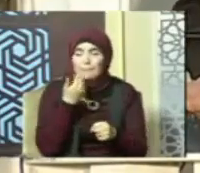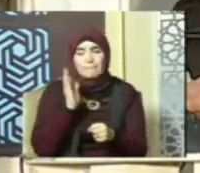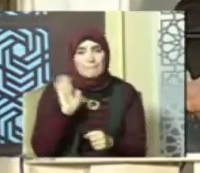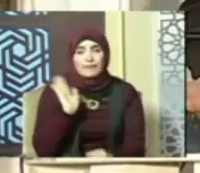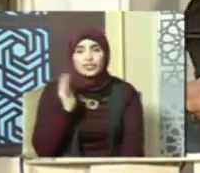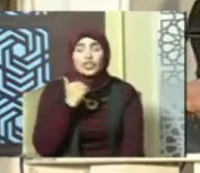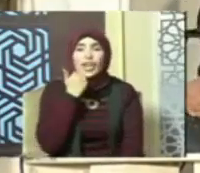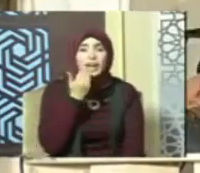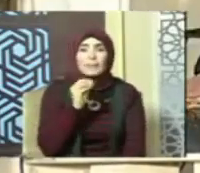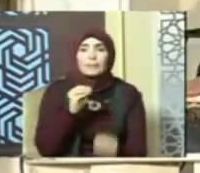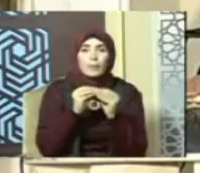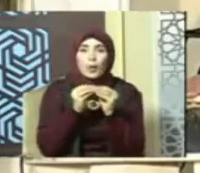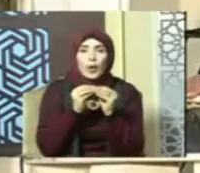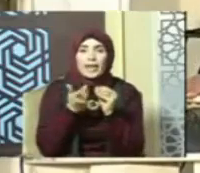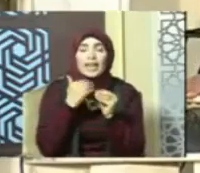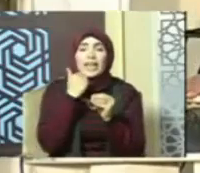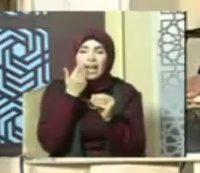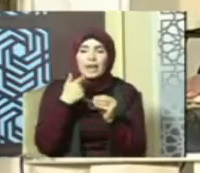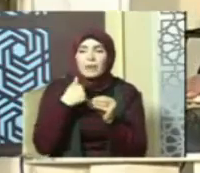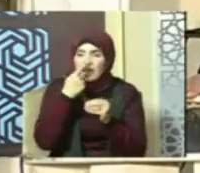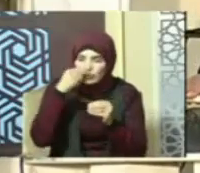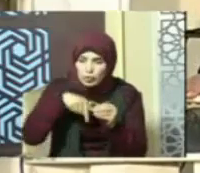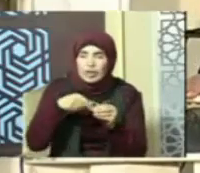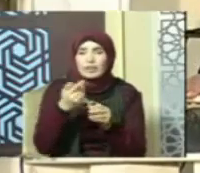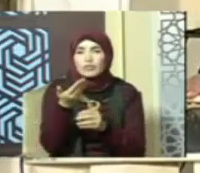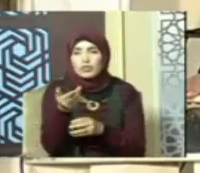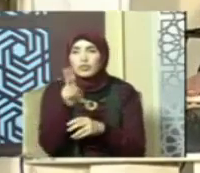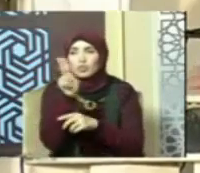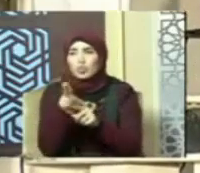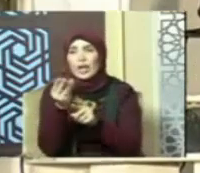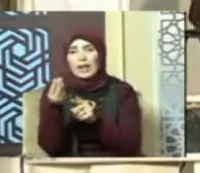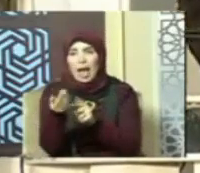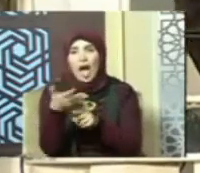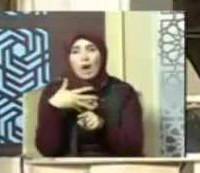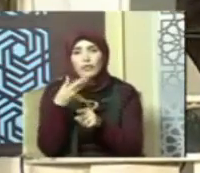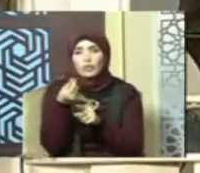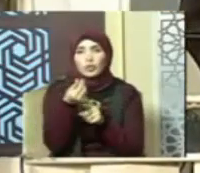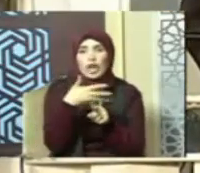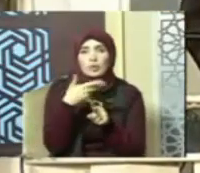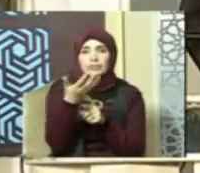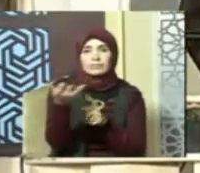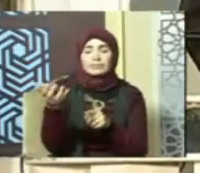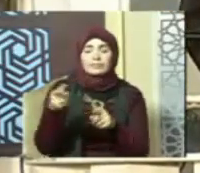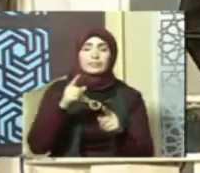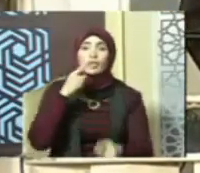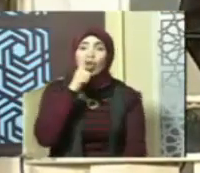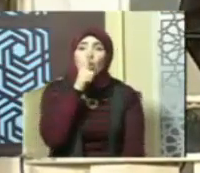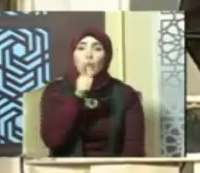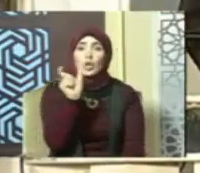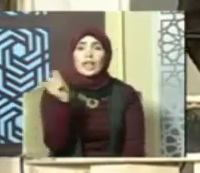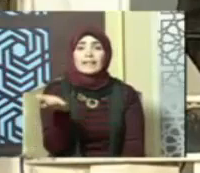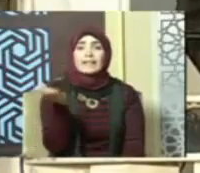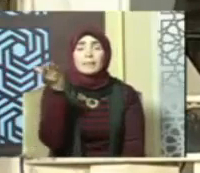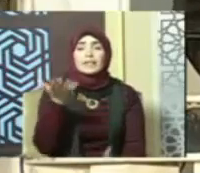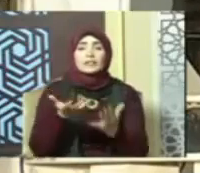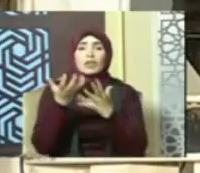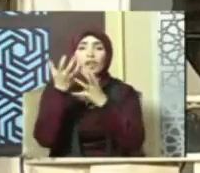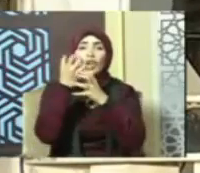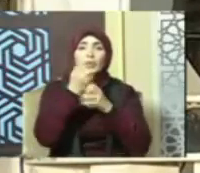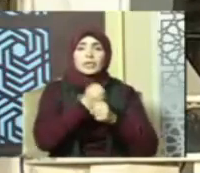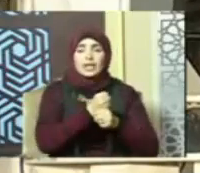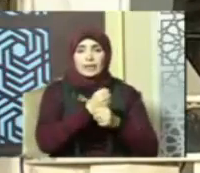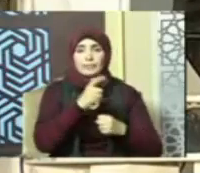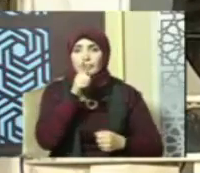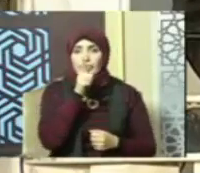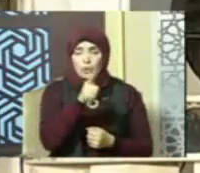السؤال. ويقول نبينا صلى الله عليه وسلم: لو توكلتم على الله حق التوكل، أي